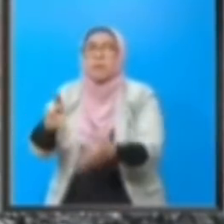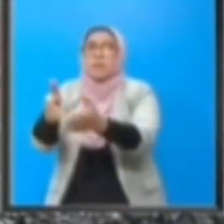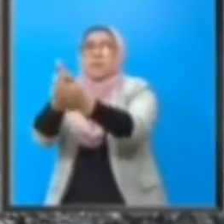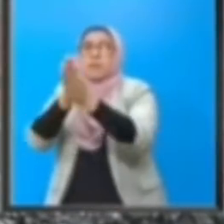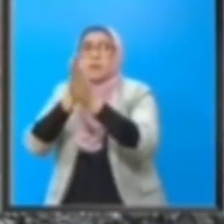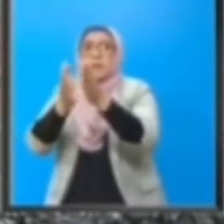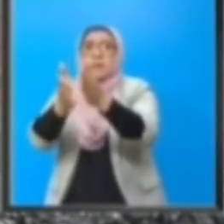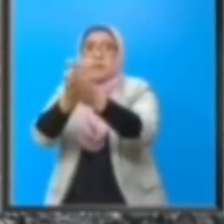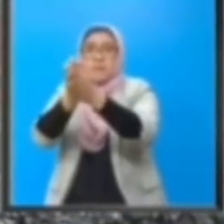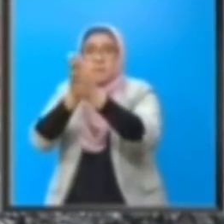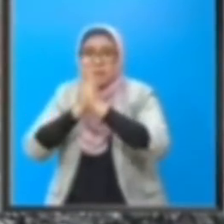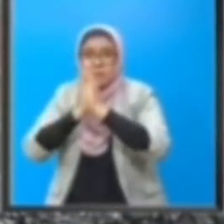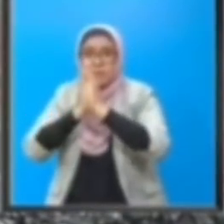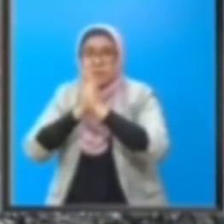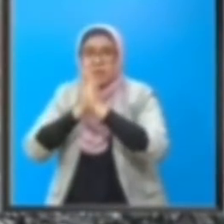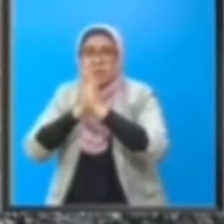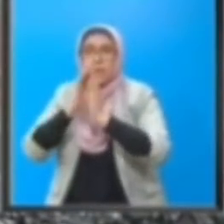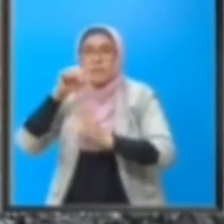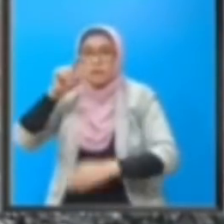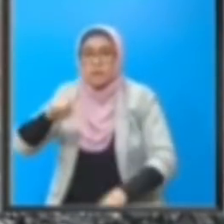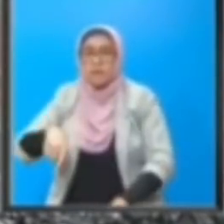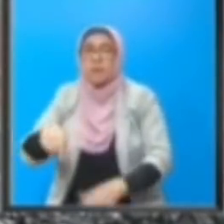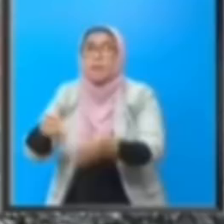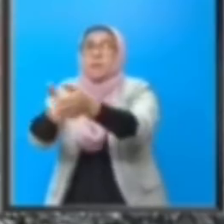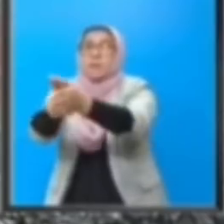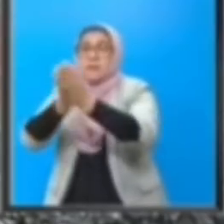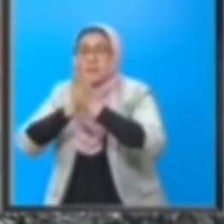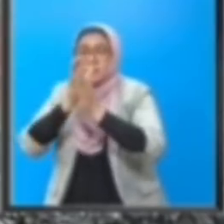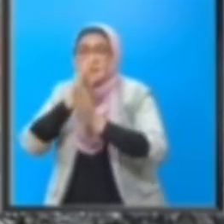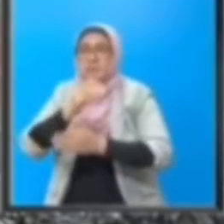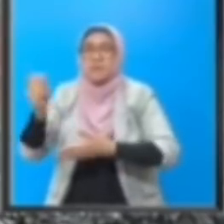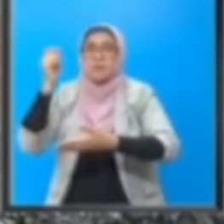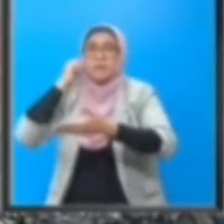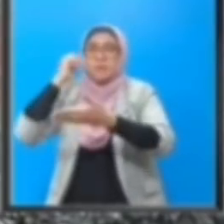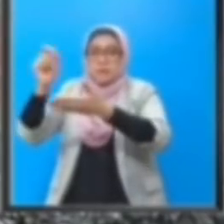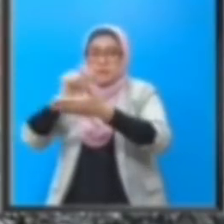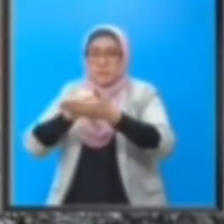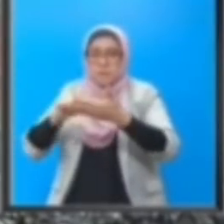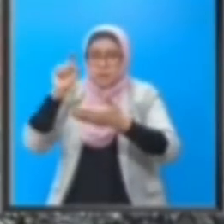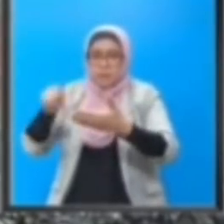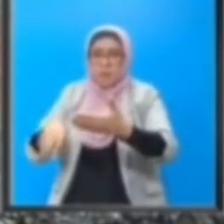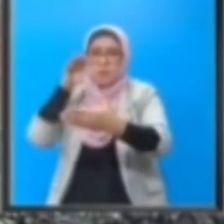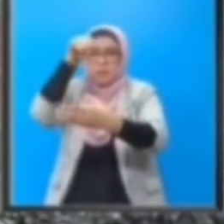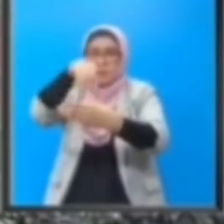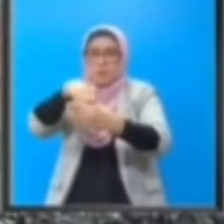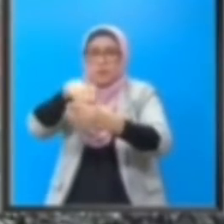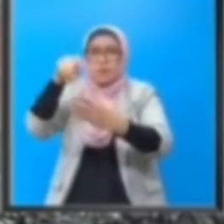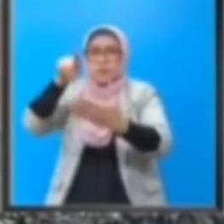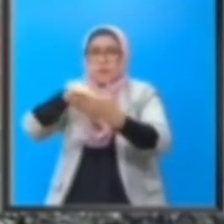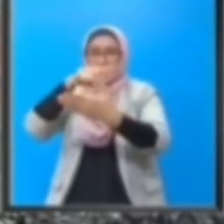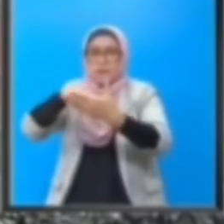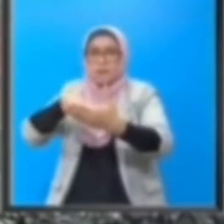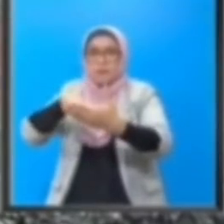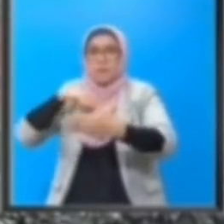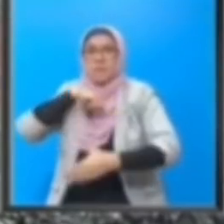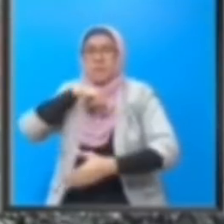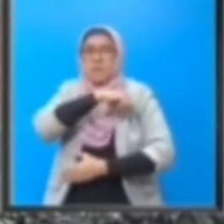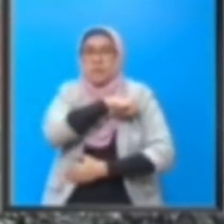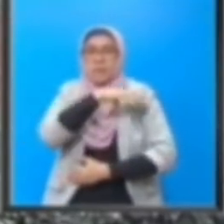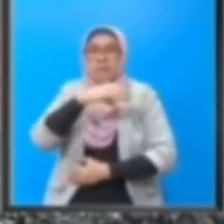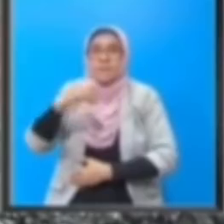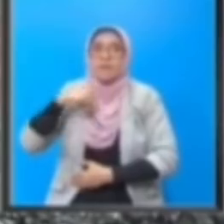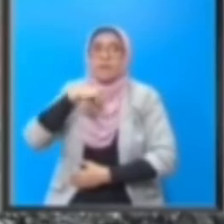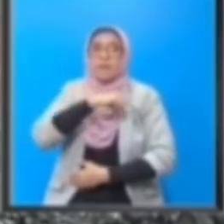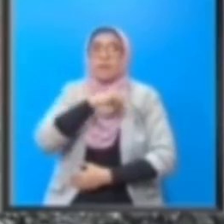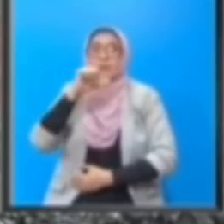diundinya. Hendaklah bertanya, setiausaha hendaklah memasukkan undi masing-masing ahli itu dan nama ahli-ahli yang